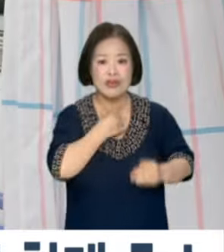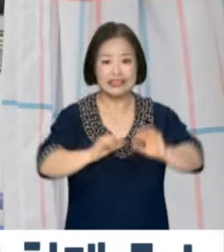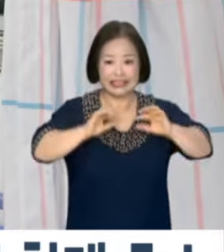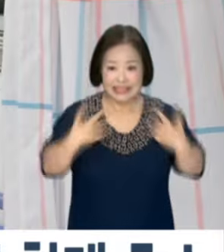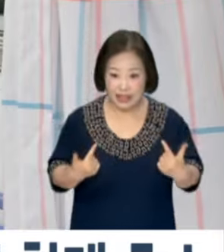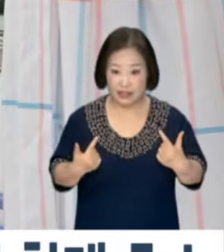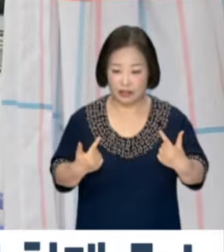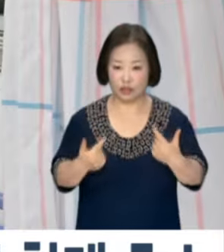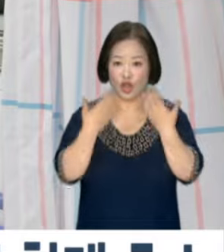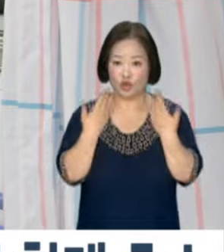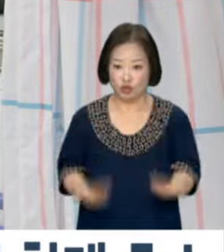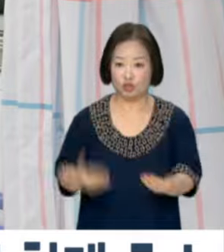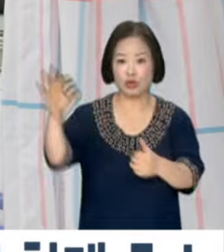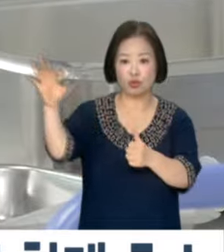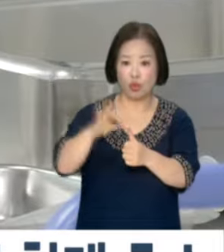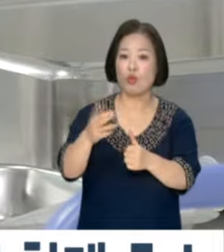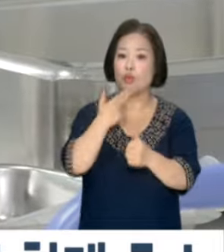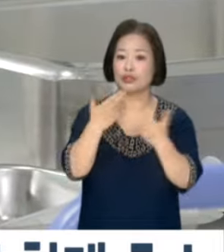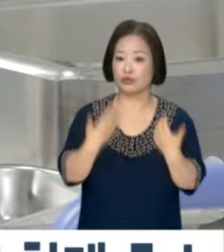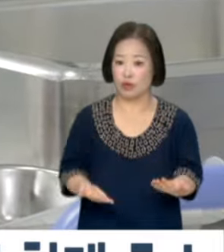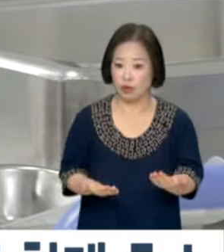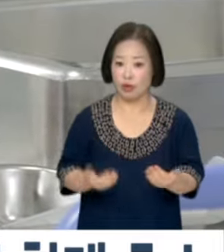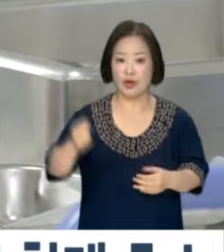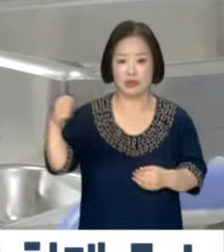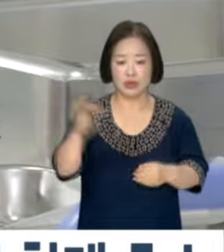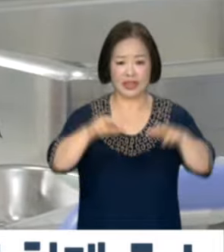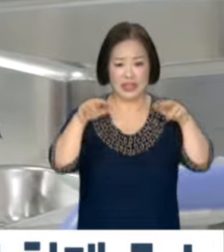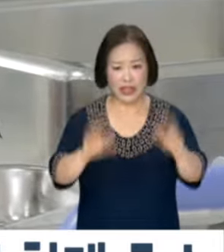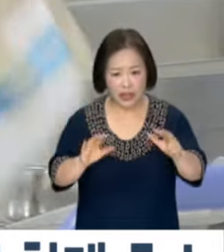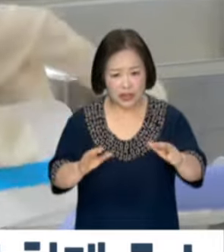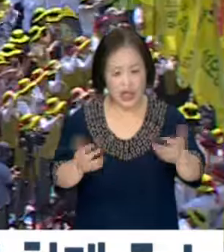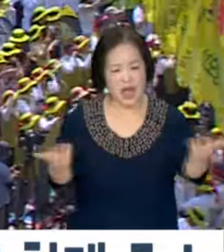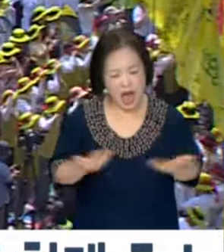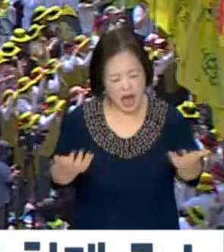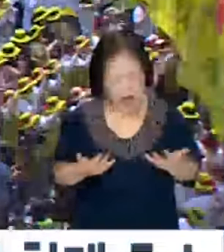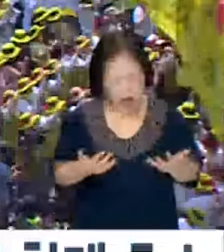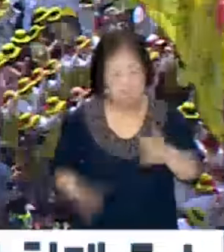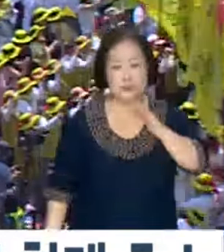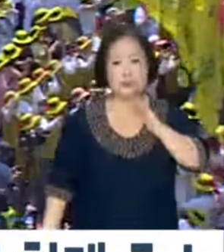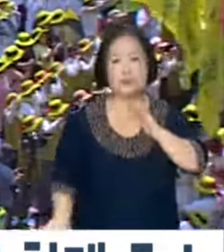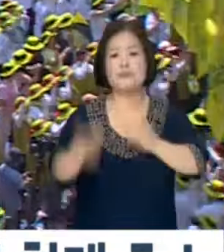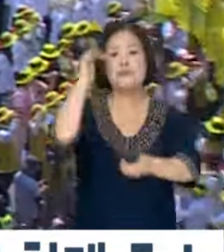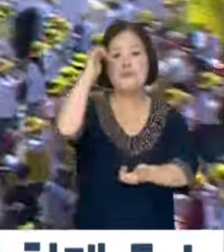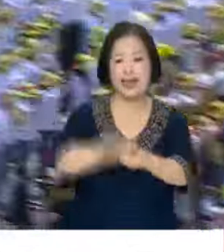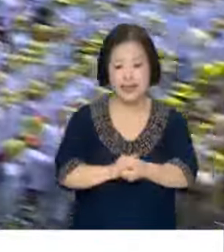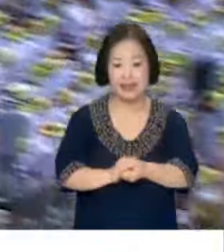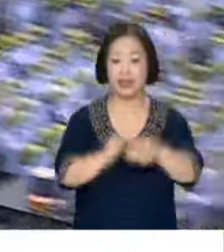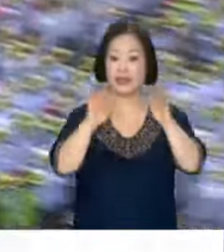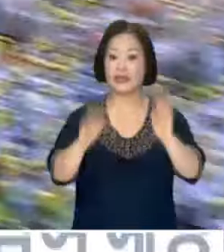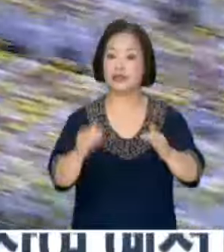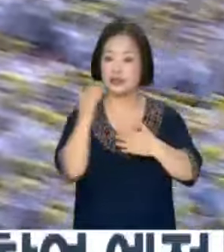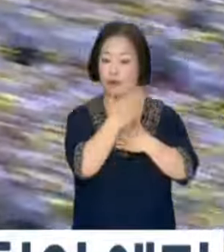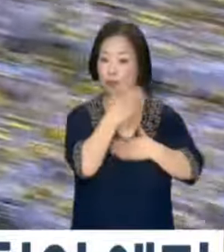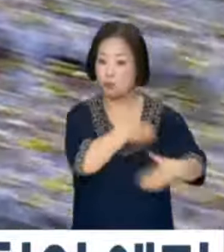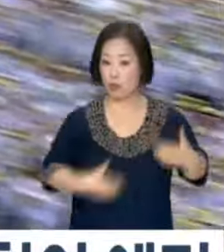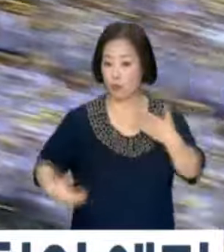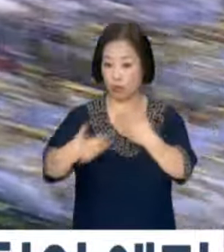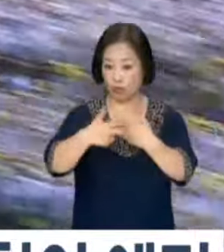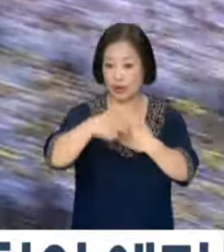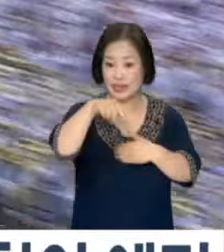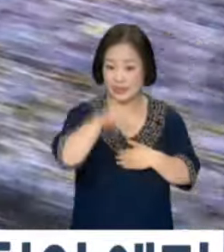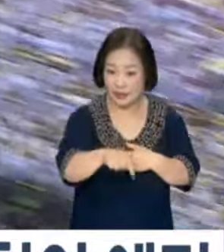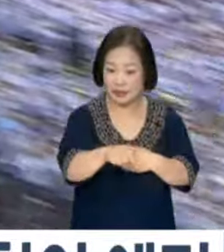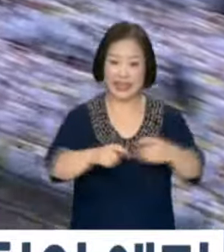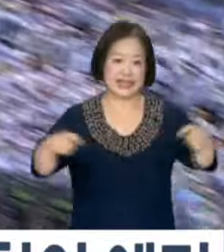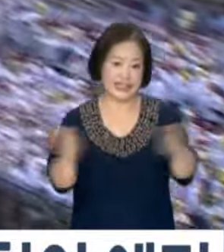무급휴가 사용 등 불이익에 지친 나머지 이제 한계라는 겁니다 간호사 이속 한 보건 의료 노조는 쟁의